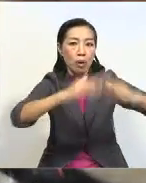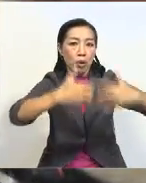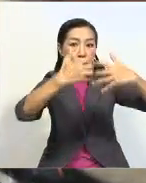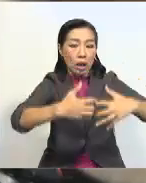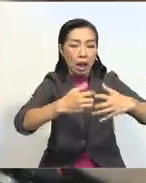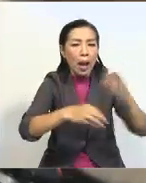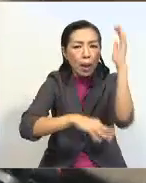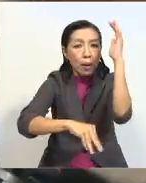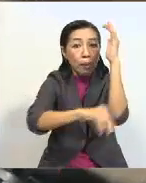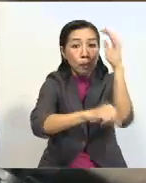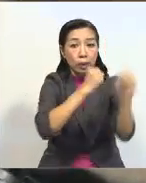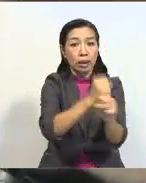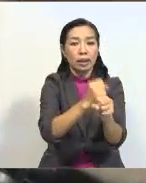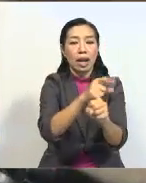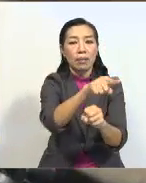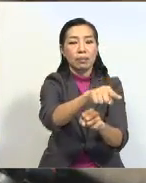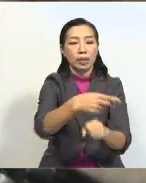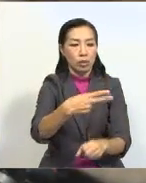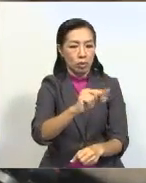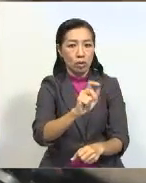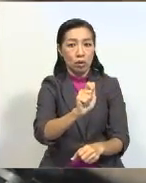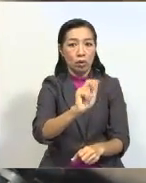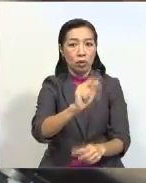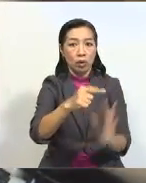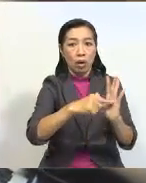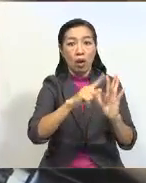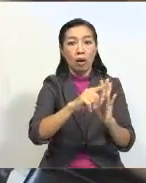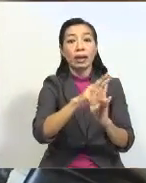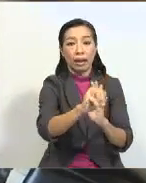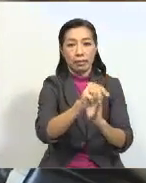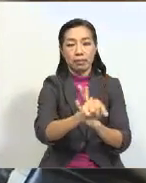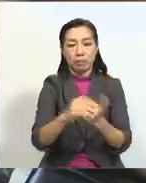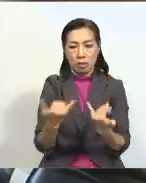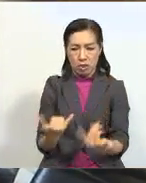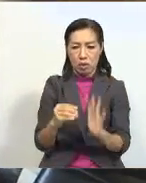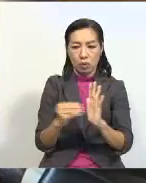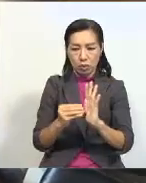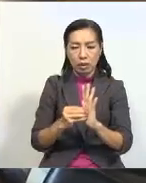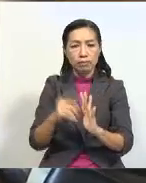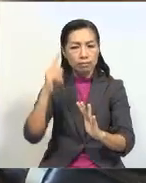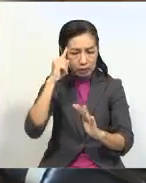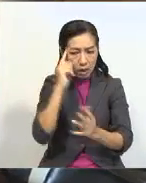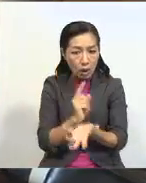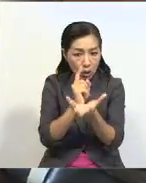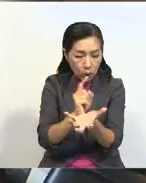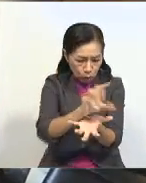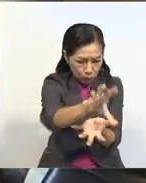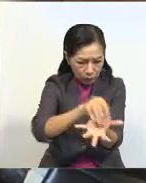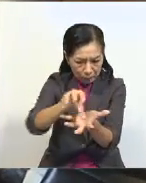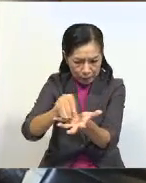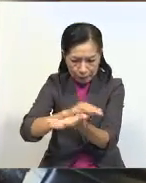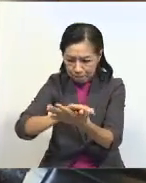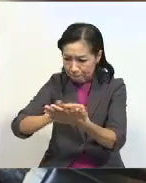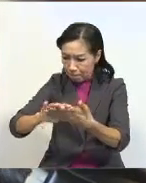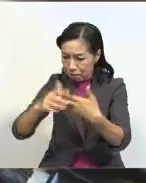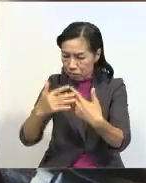ยู่ที่หนองแขมนะคะก็ต้องเรียนว่าในวันนี้นะคะทางกรุงเทพมหานครนั้นจะมีการจัดเก็บกระทงเนี่ยจน